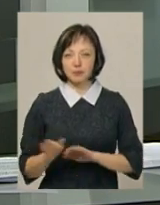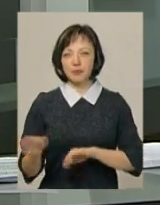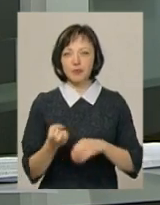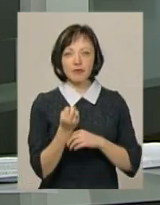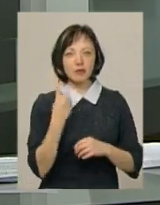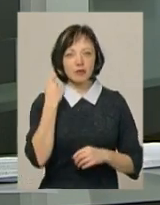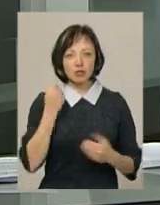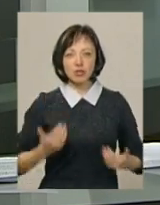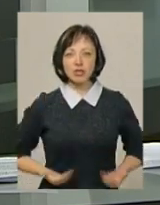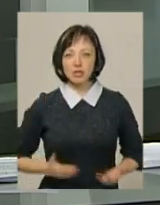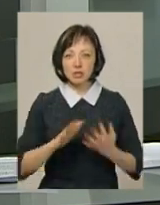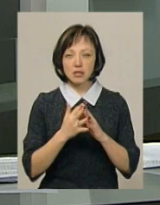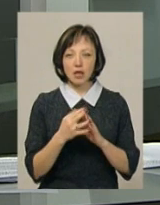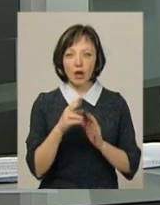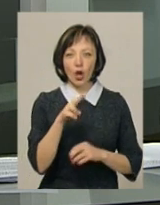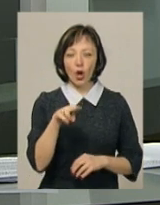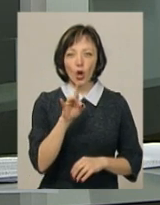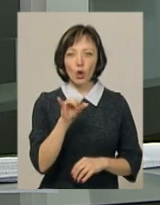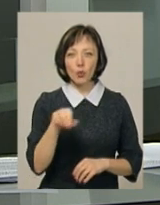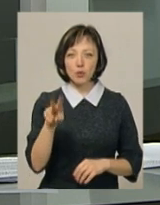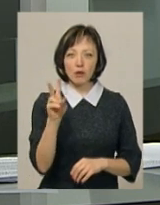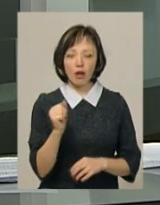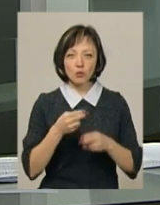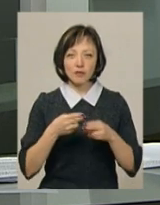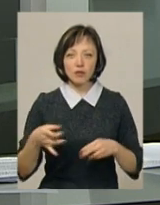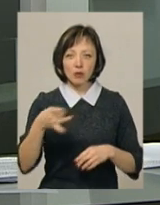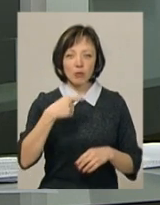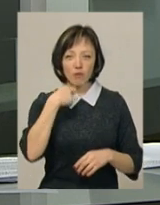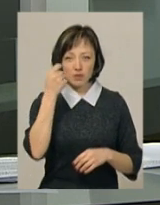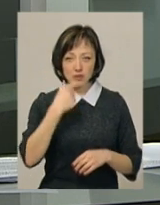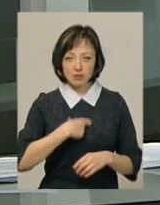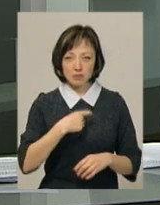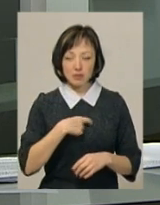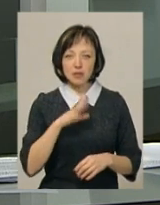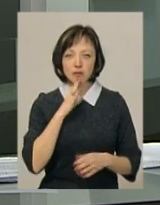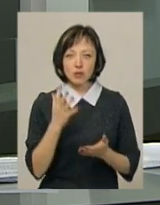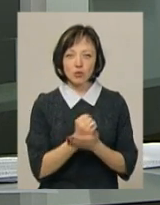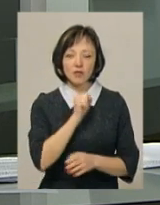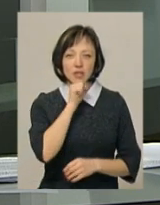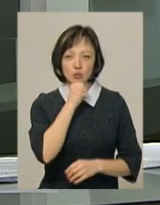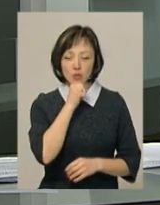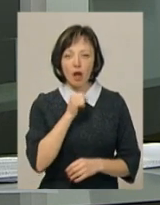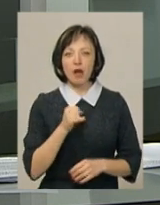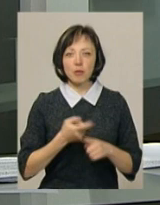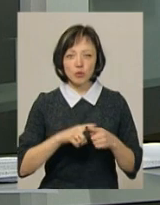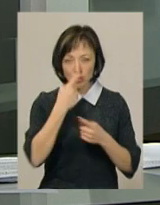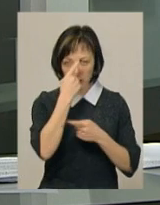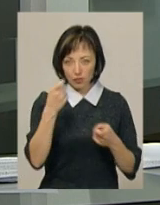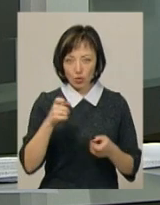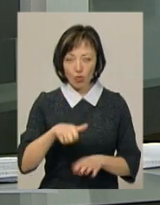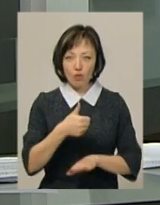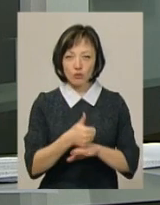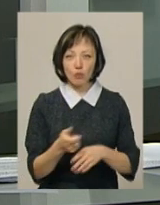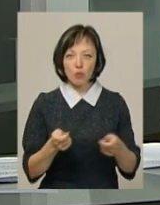12-річна жителька села Рудка Дунаєвецького району наклала на себе руки. Повішеною у сіннику дівчину знайшов дідусь. Про це повідомили у